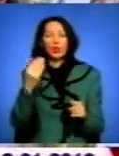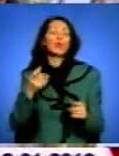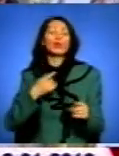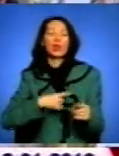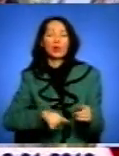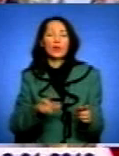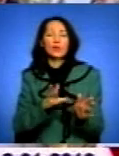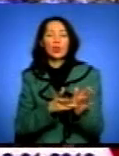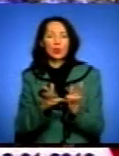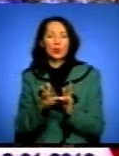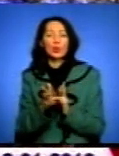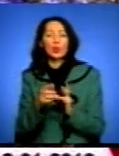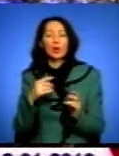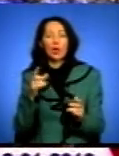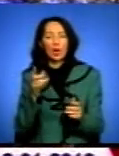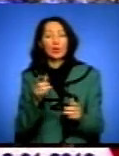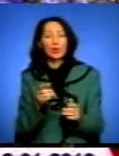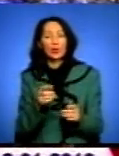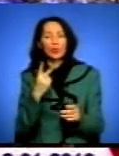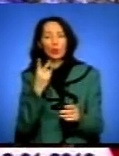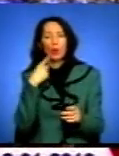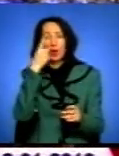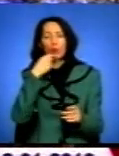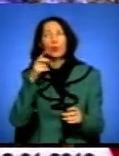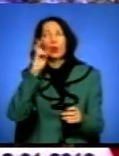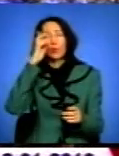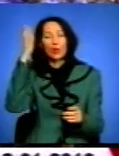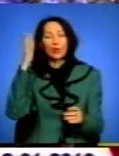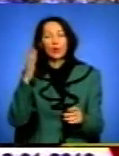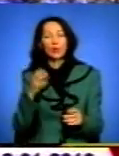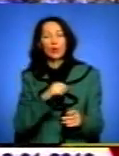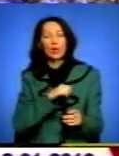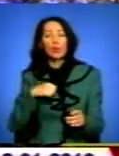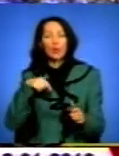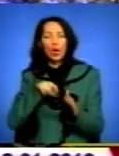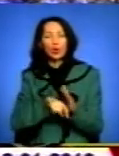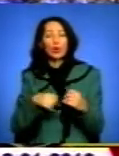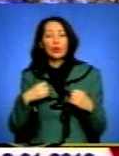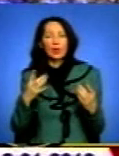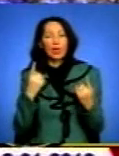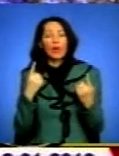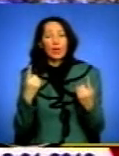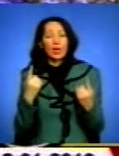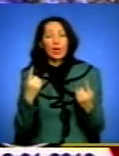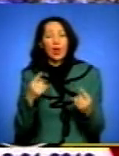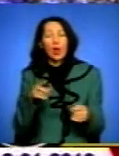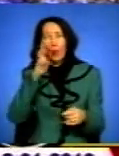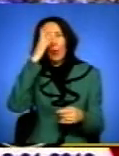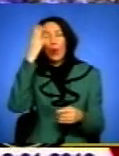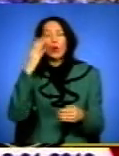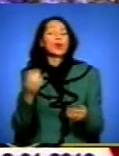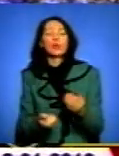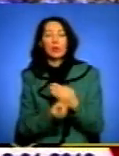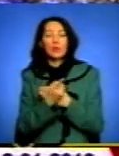Отця Ісус Христос. Сама суть воплочення є для нас дуже велика і незглибима. Бог явив себе світу людській